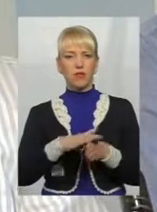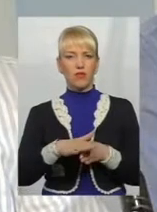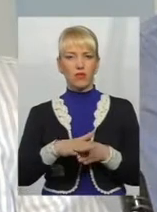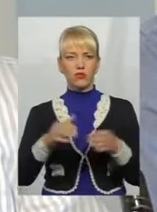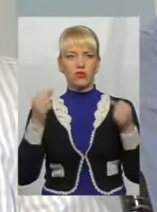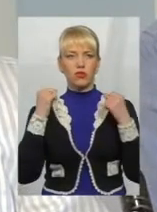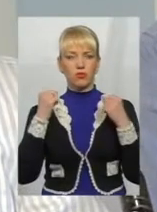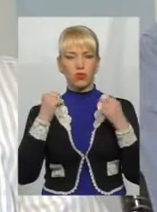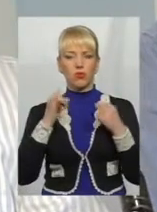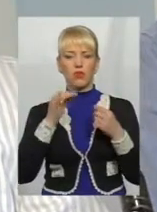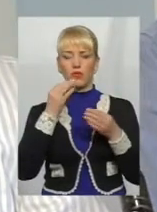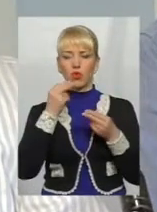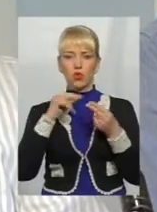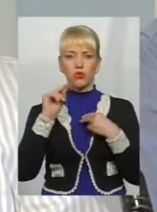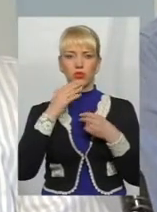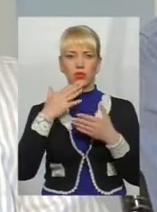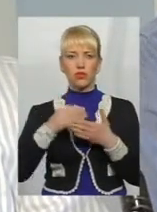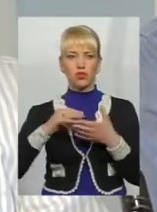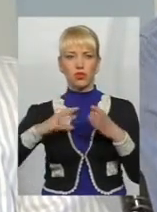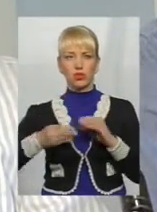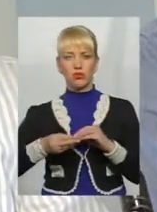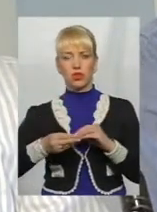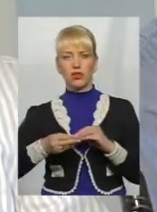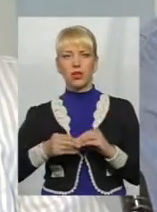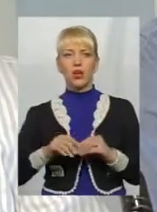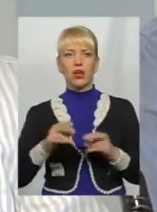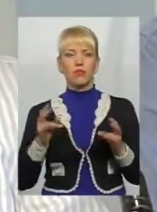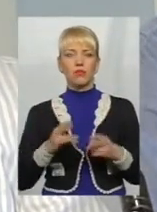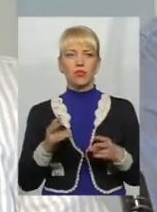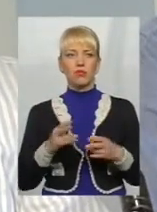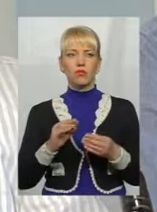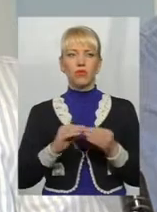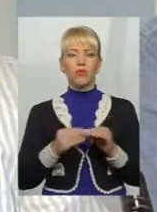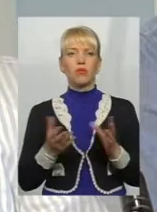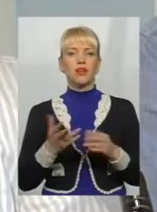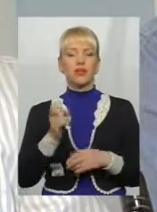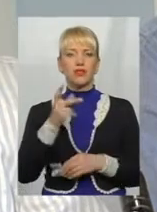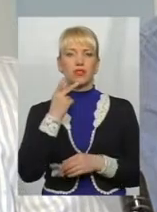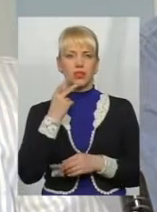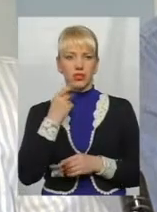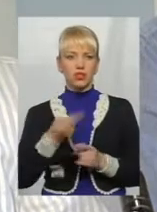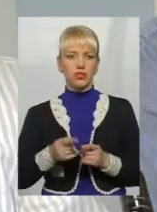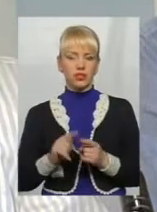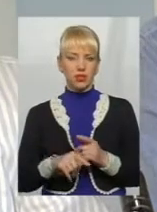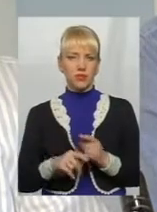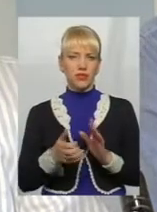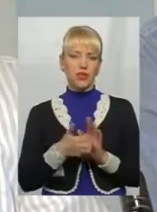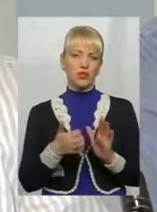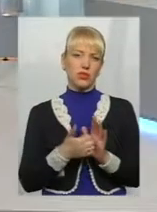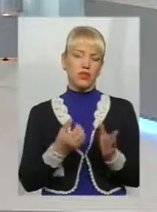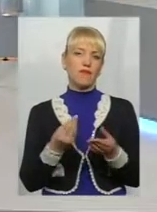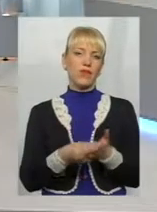повністю віддатися спорту і досконалювати свої результати. І потрібно, ну, проблема, як завжди, це недостатнє